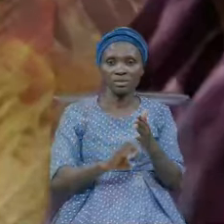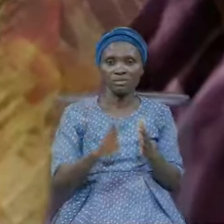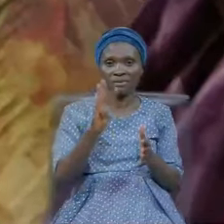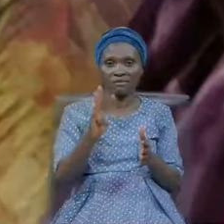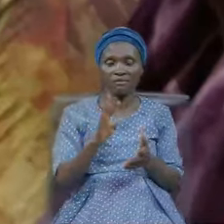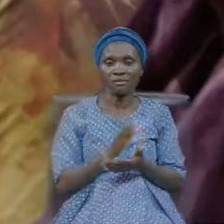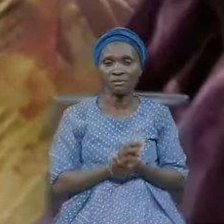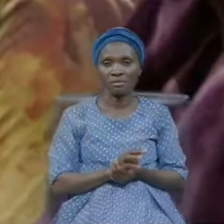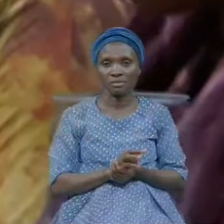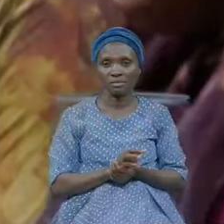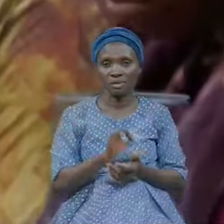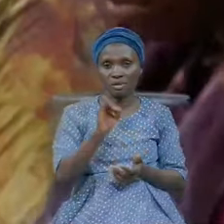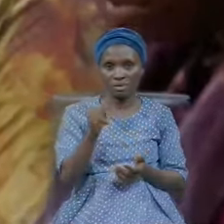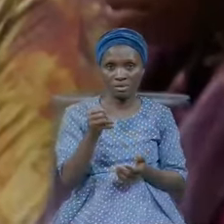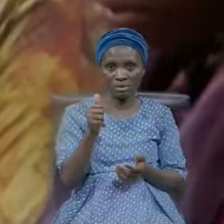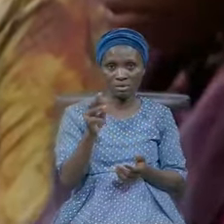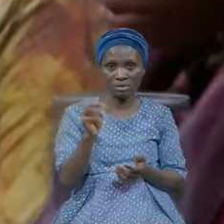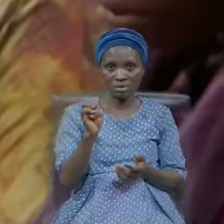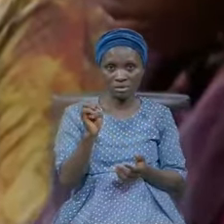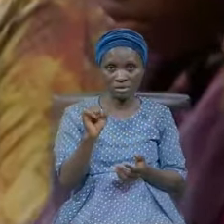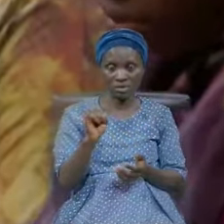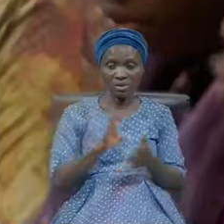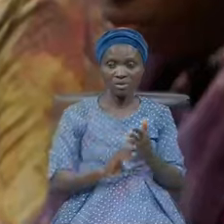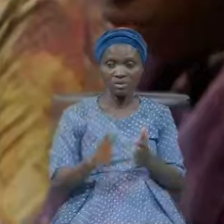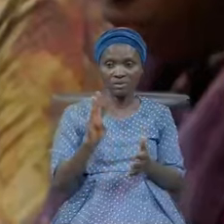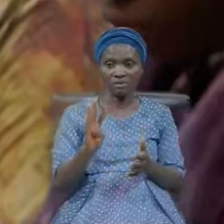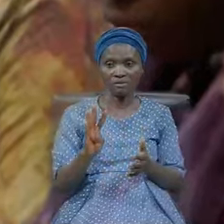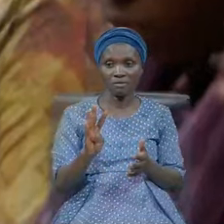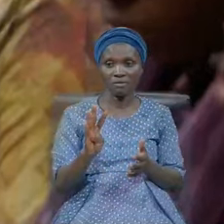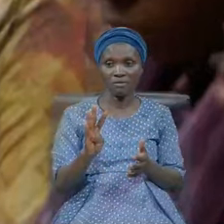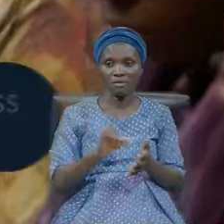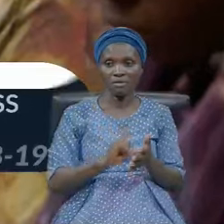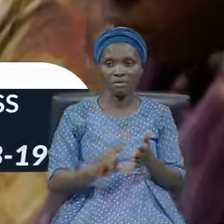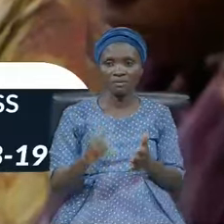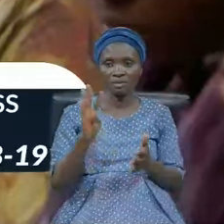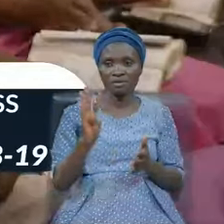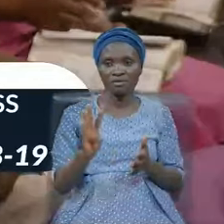verset 4. Jacques 4, 4.